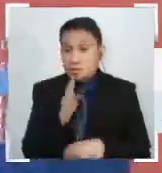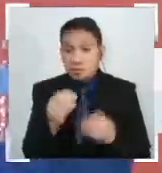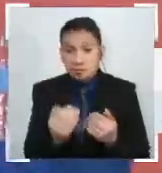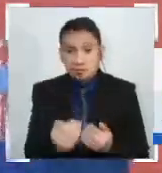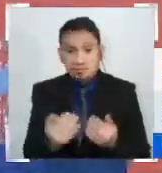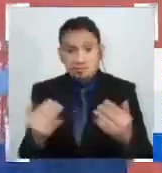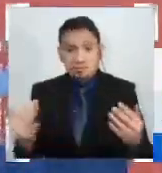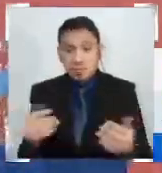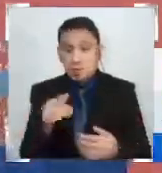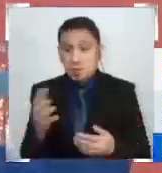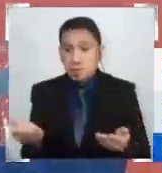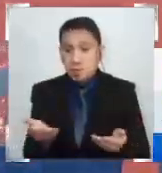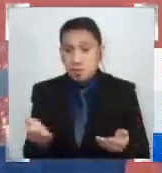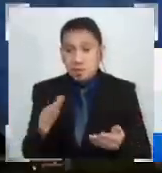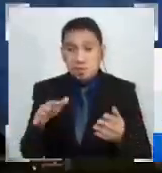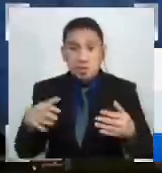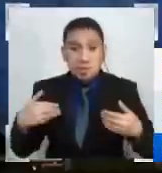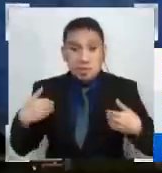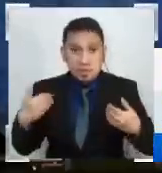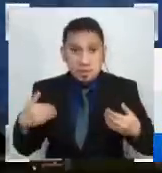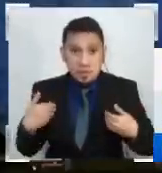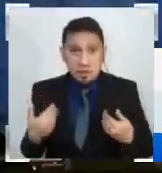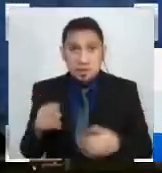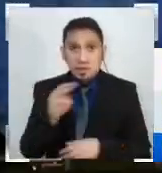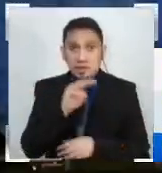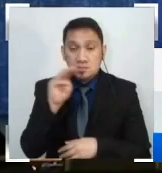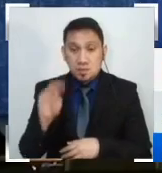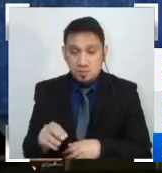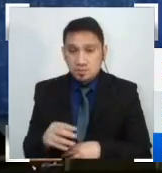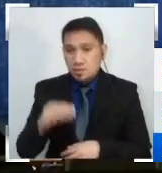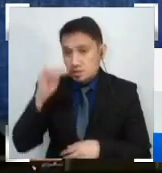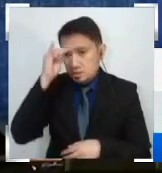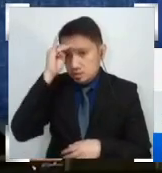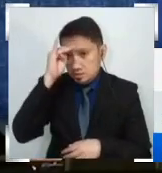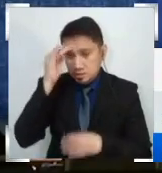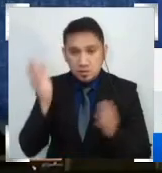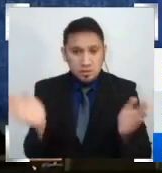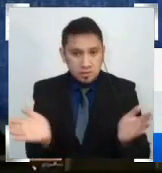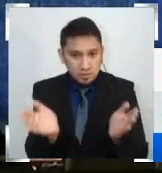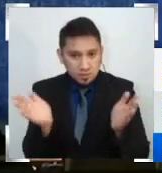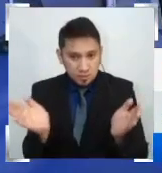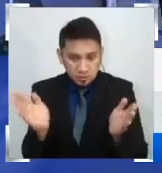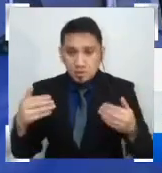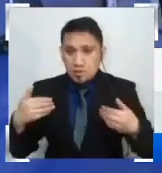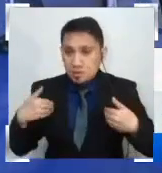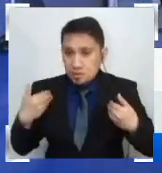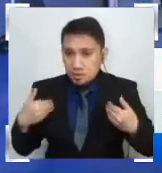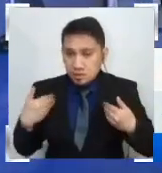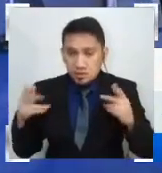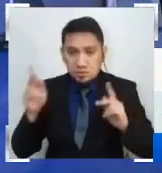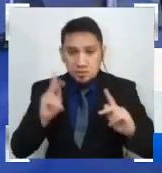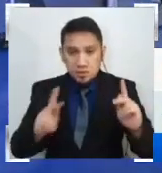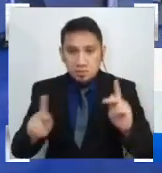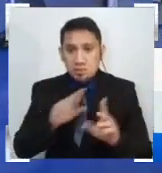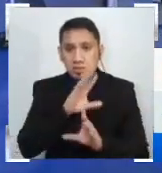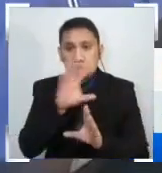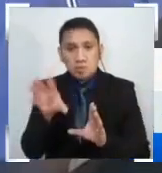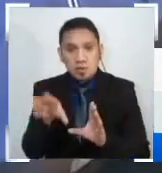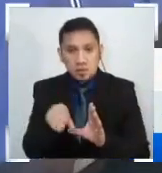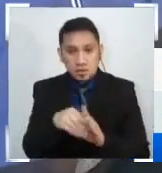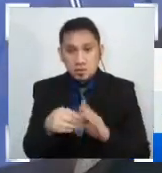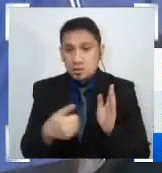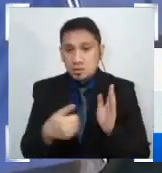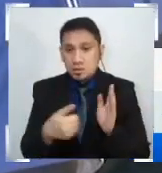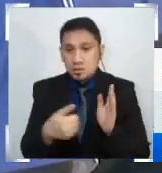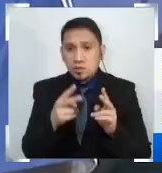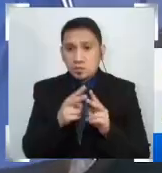Andres Sports Complex sa Maynila, hinimok ni Manila Mayor Isko Moreno ang kabataan na makilahok sa eleksyon dahil mahalaga ang kanilang